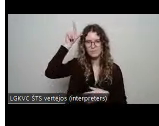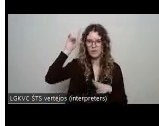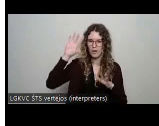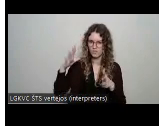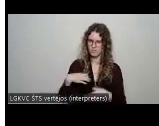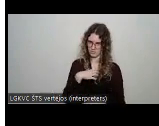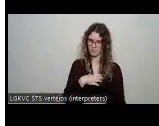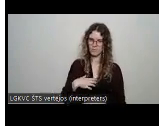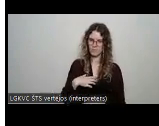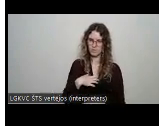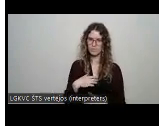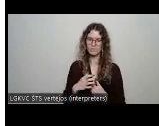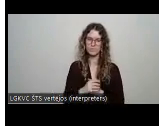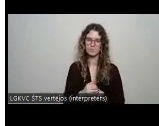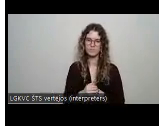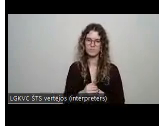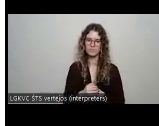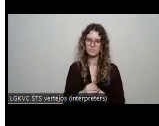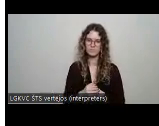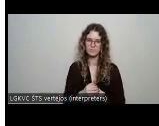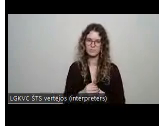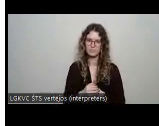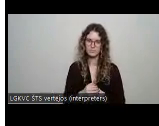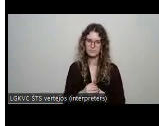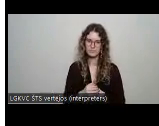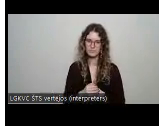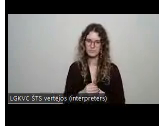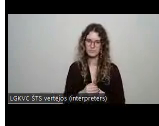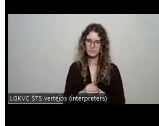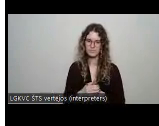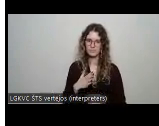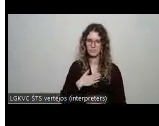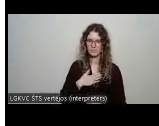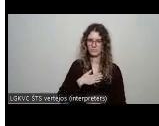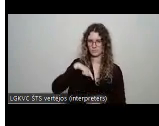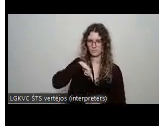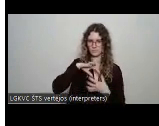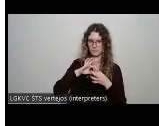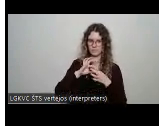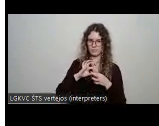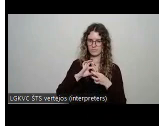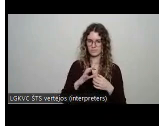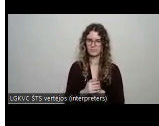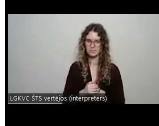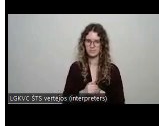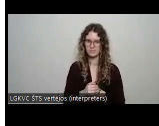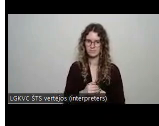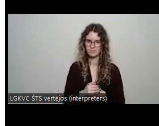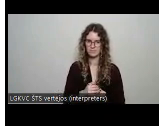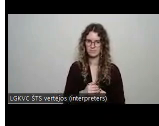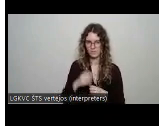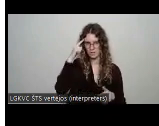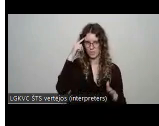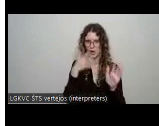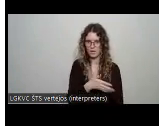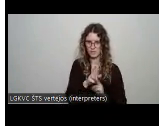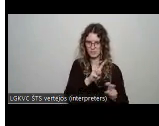svarbu. Taigi, santykis su savimi. Toliau, reikšmės